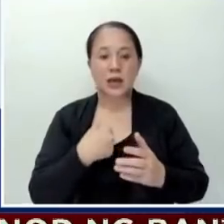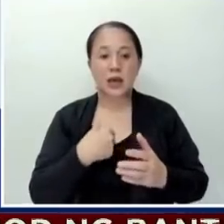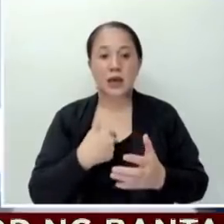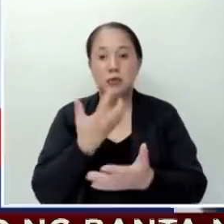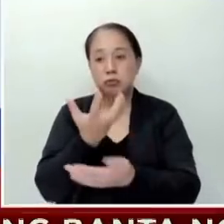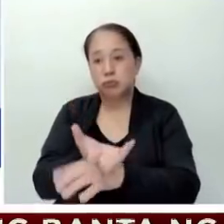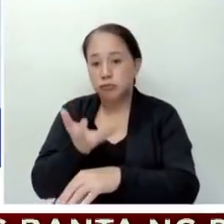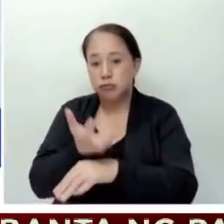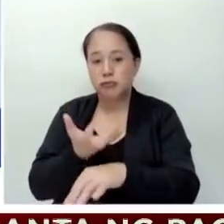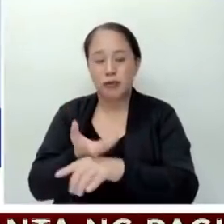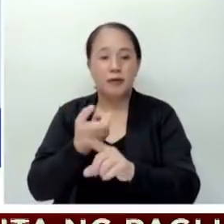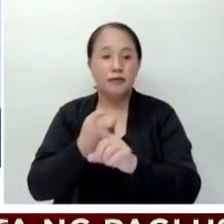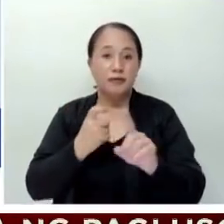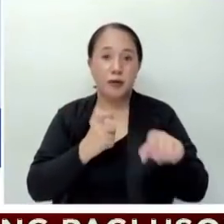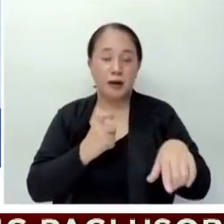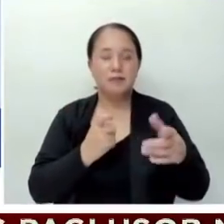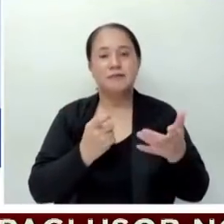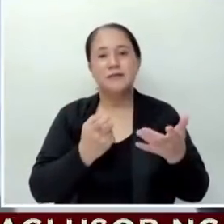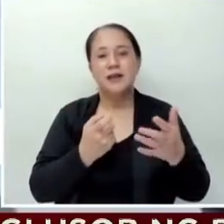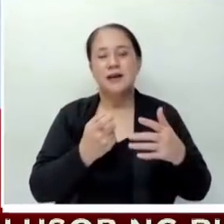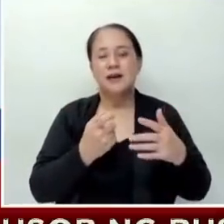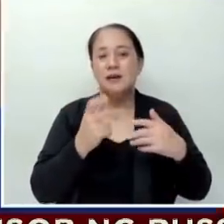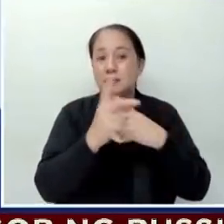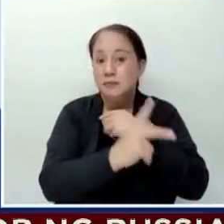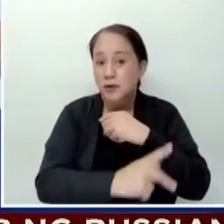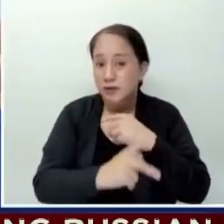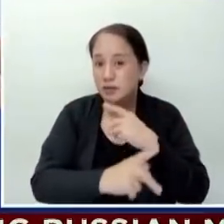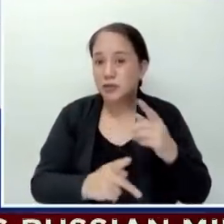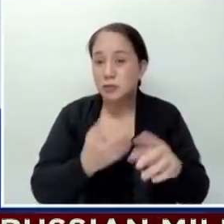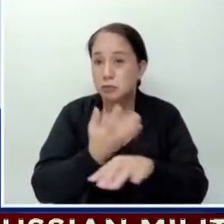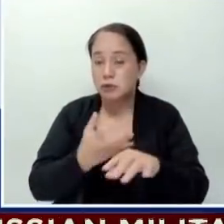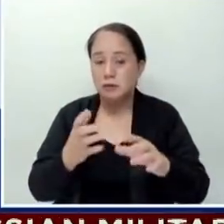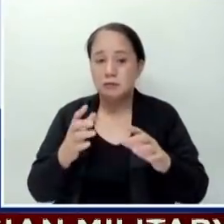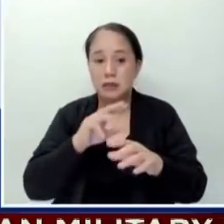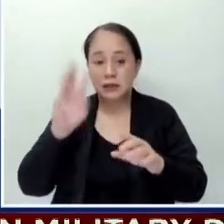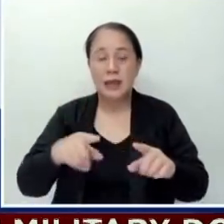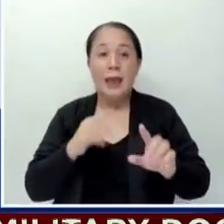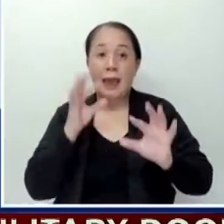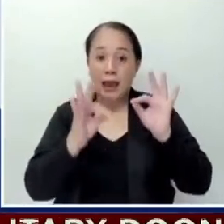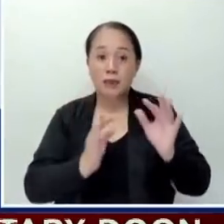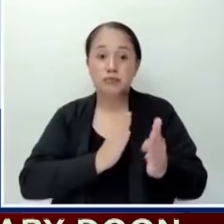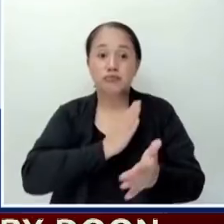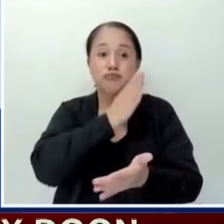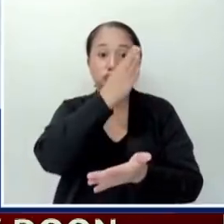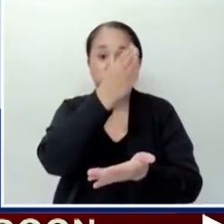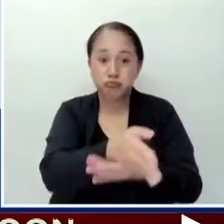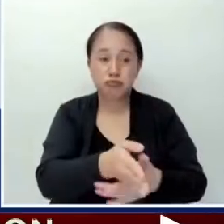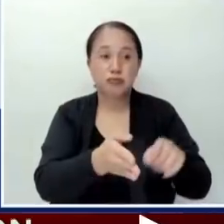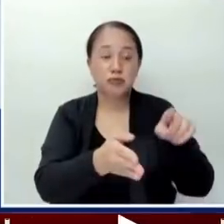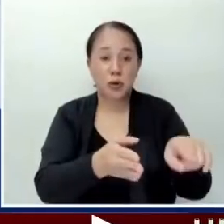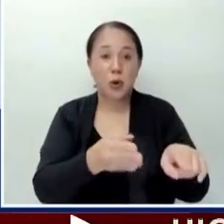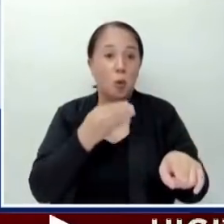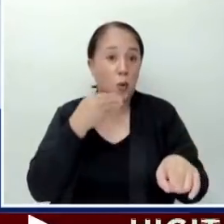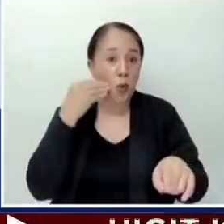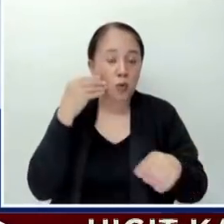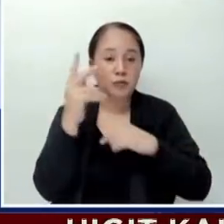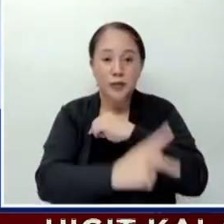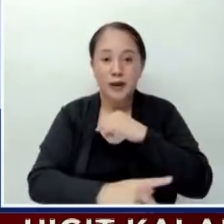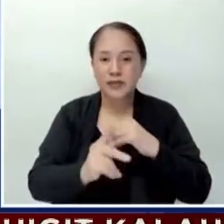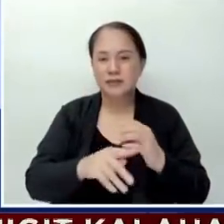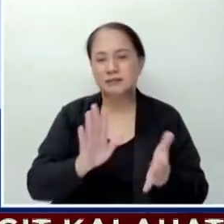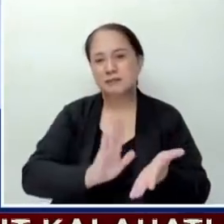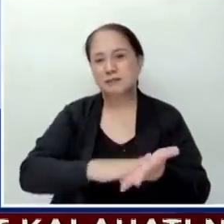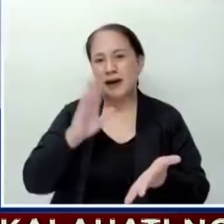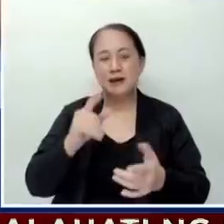probinsya, sa squatter ka sa Maynila, yung pag-uwi mo sa probinsya mo, it's a luxury. Kasi sa mahal ng